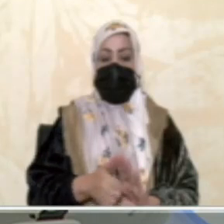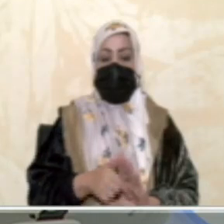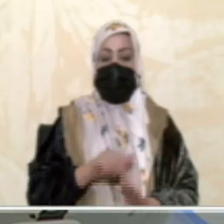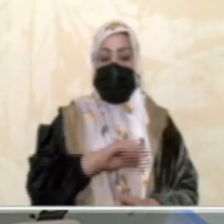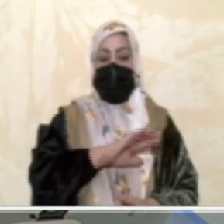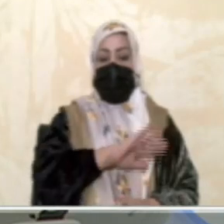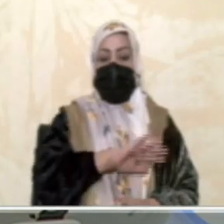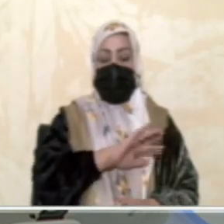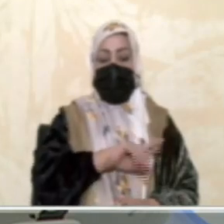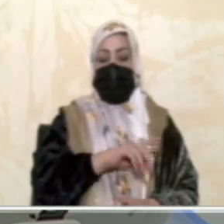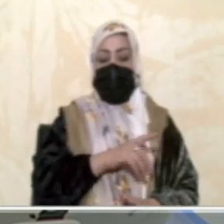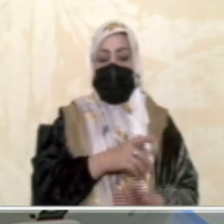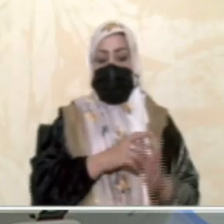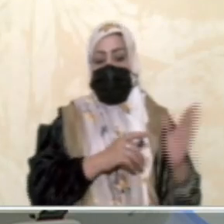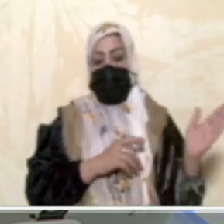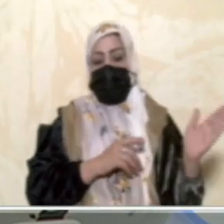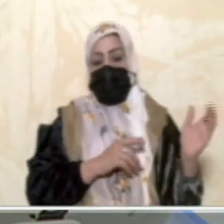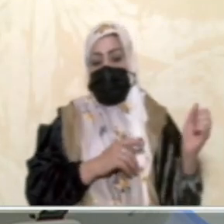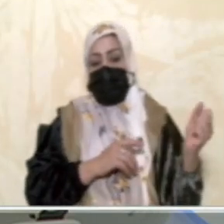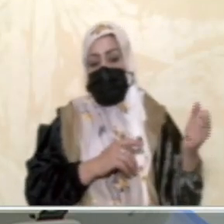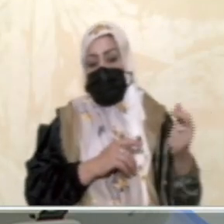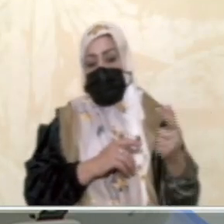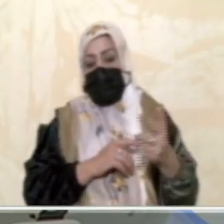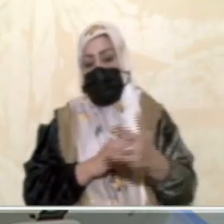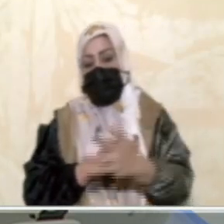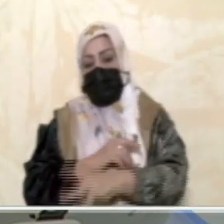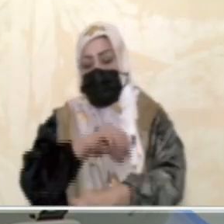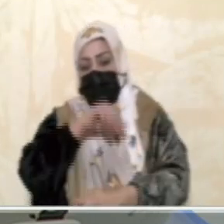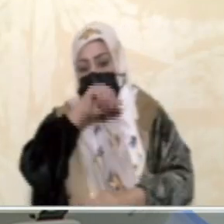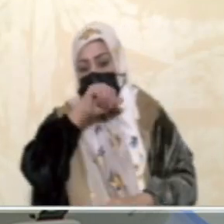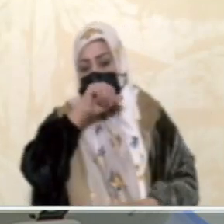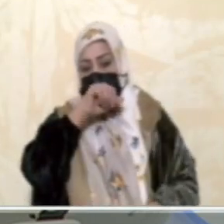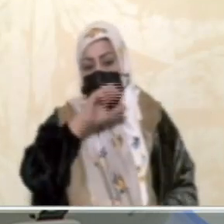وكملت انا لعند الحمد لله رب العالمين